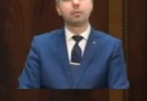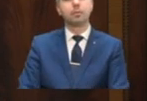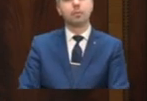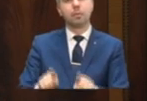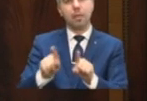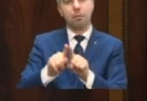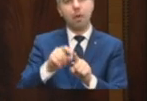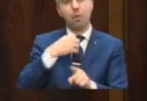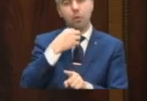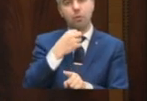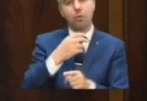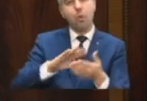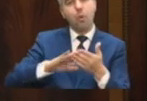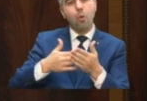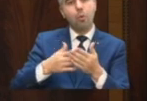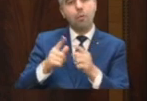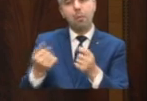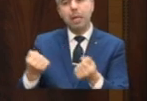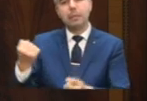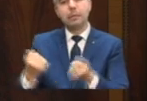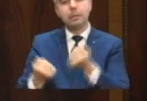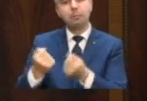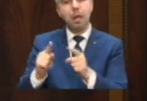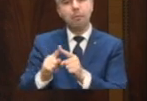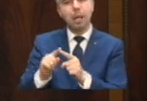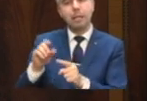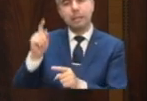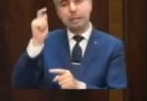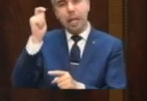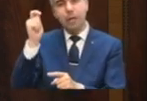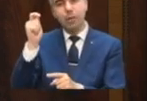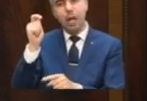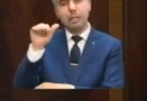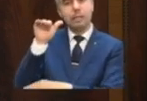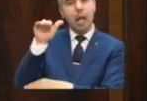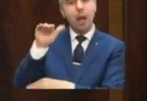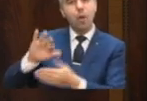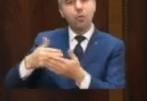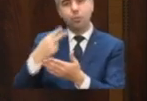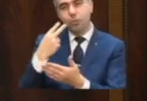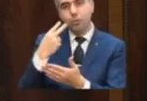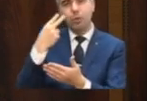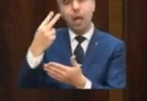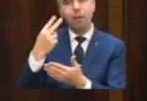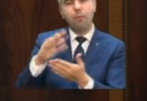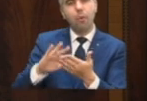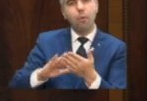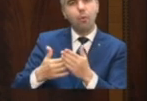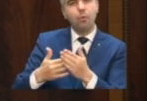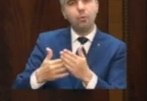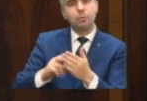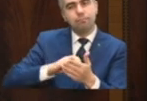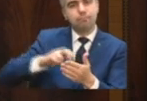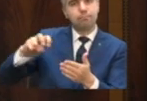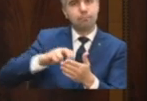ديك الطابور ديال السياره طالعه من طنجان هود كنفرح، كيعجبني الحاله عباد الله، الالاف ديال الطوموبيلات هود طالعين.